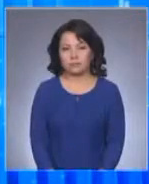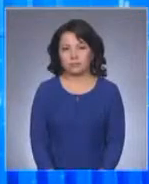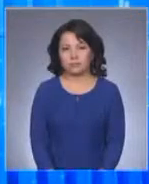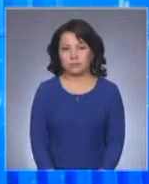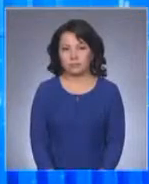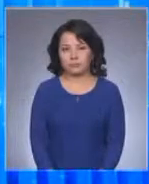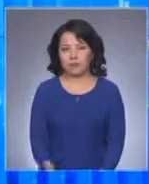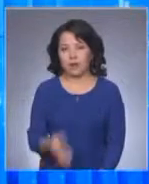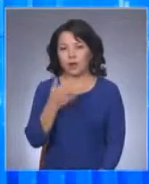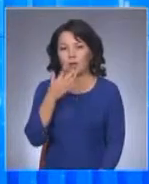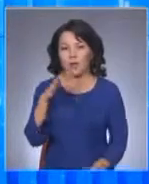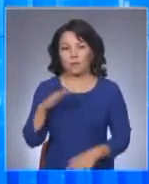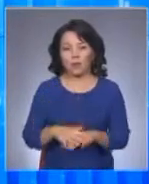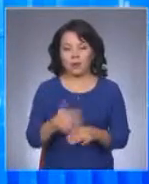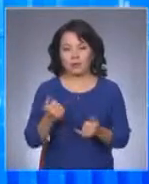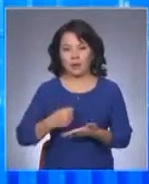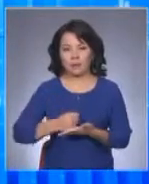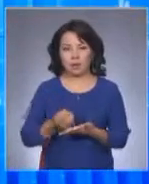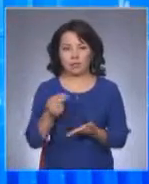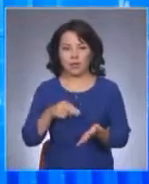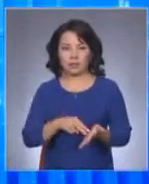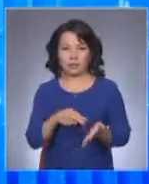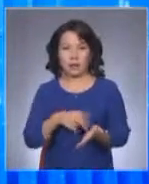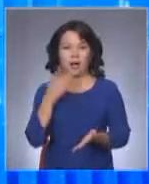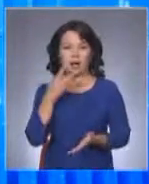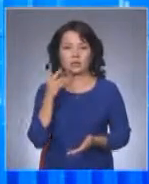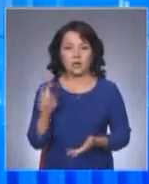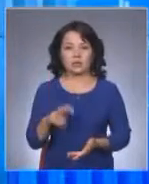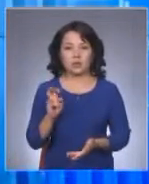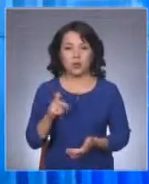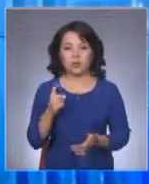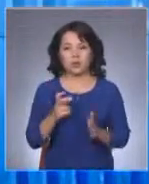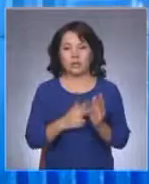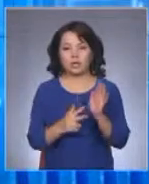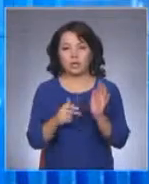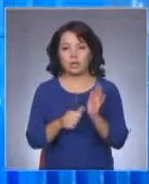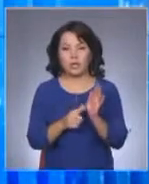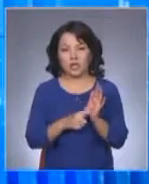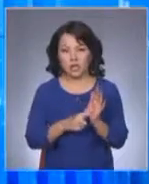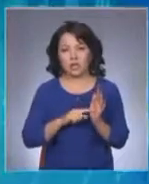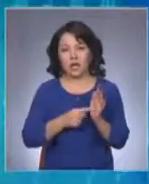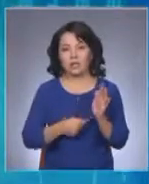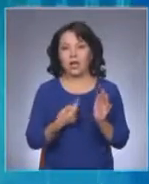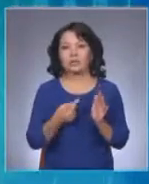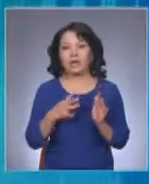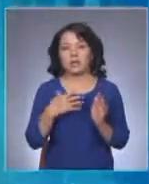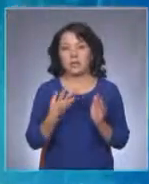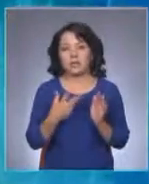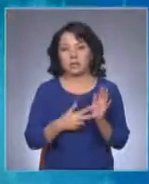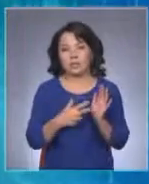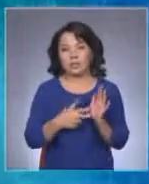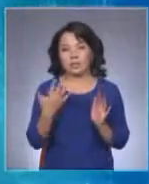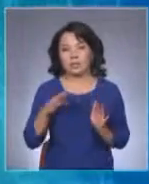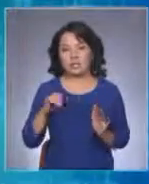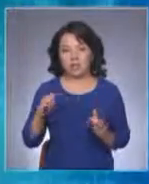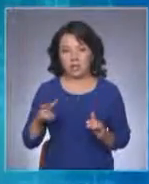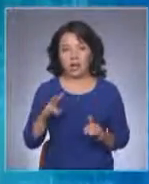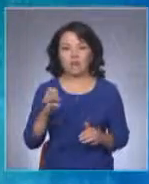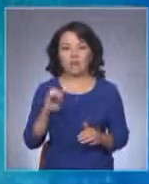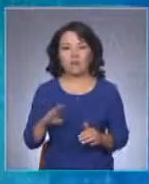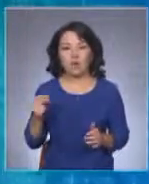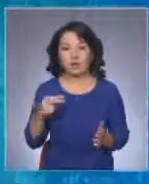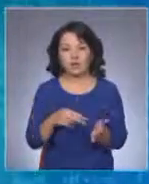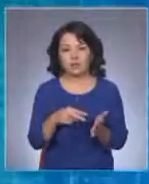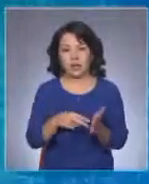Хабарымыздың соңында ұлттық банктің бүгінге бекіткен валюта бағамымен таныс болыңыздар. АКШ долларының бағасы 187 теңге 85 тиын,